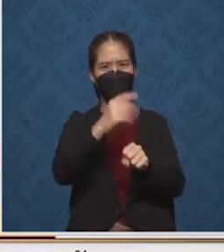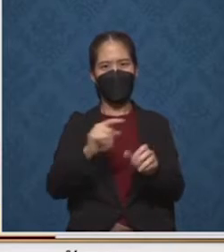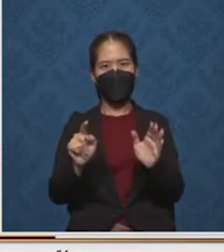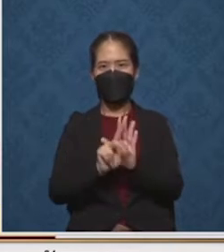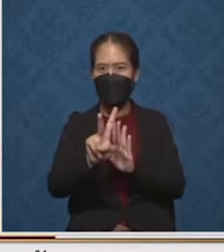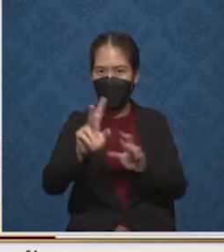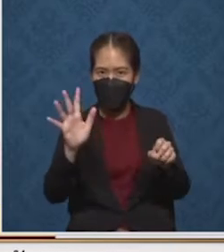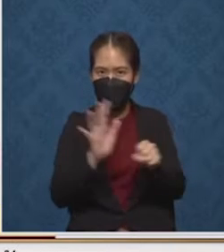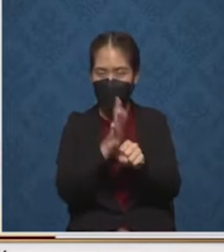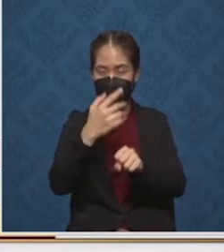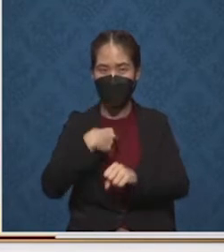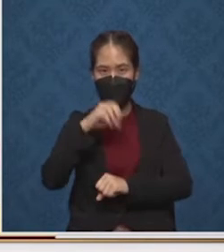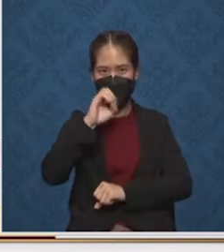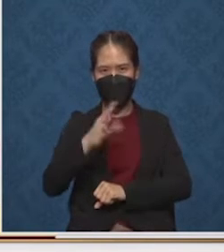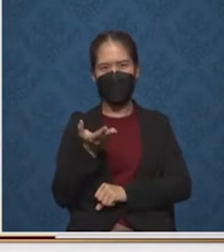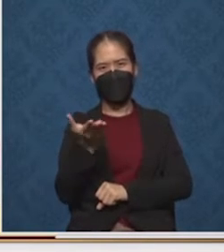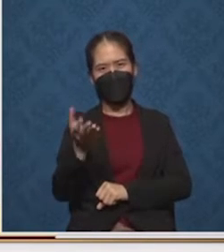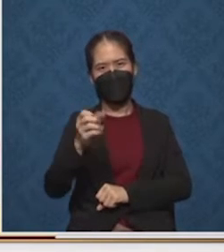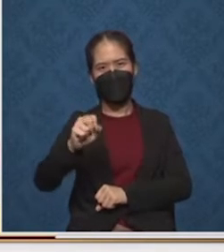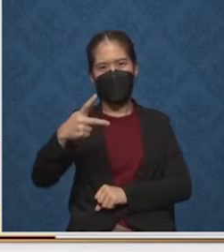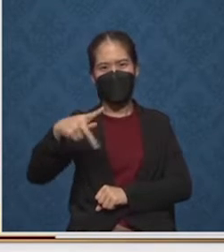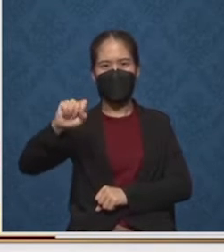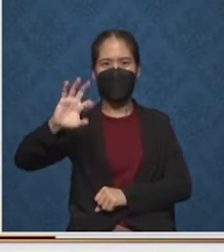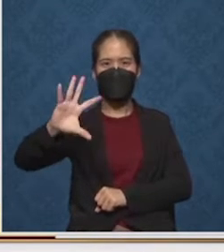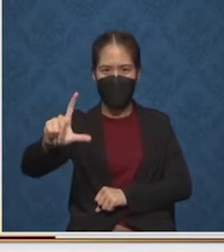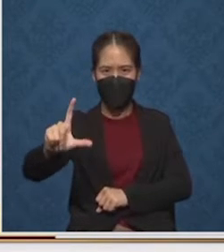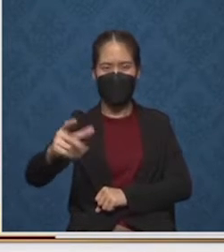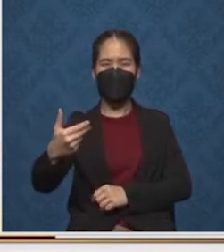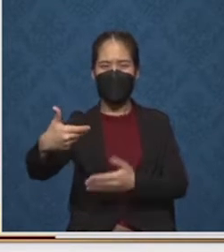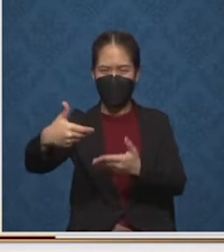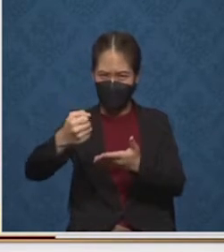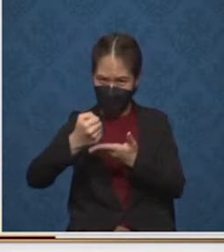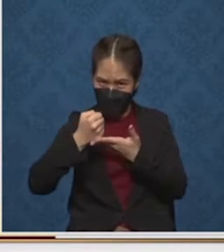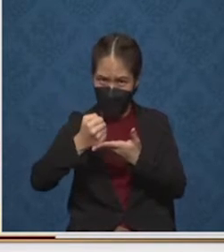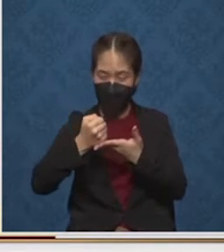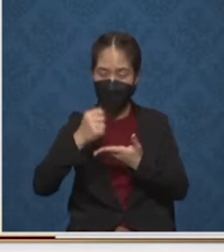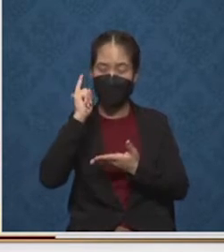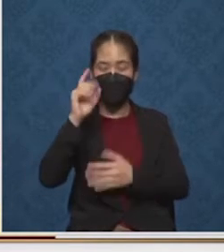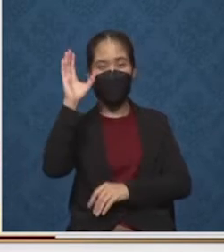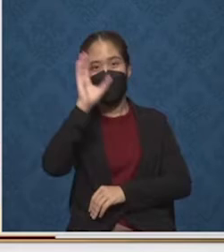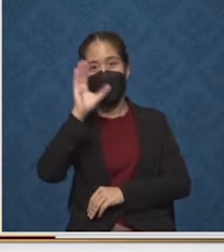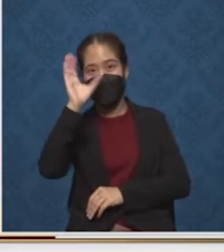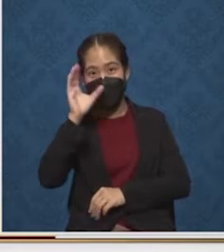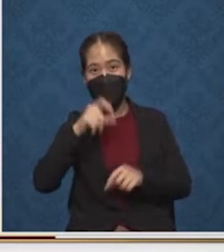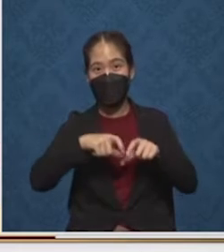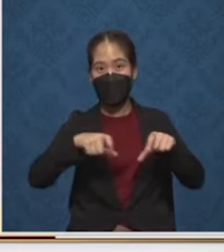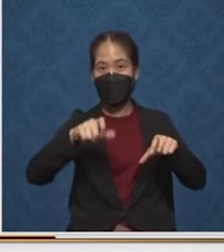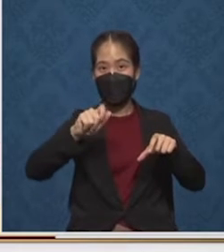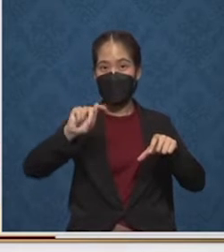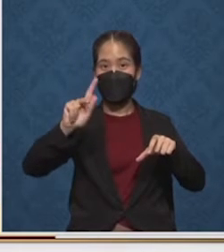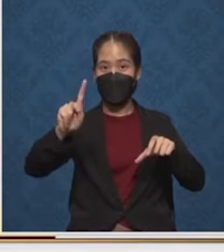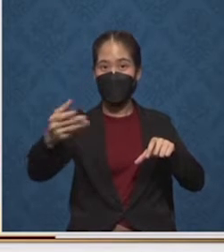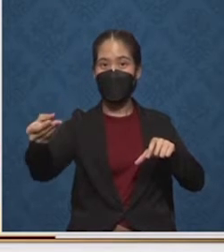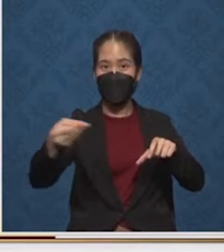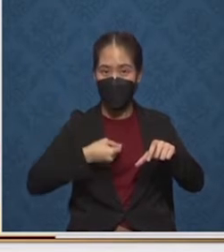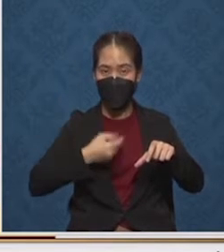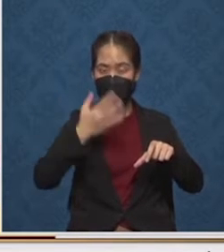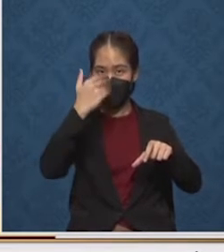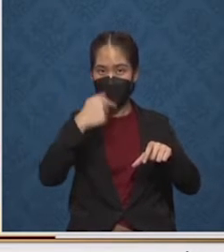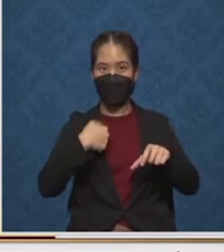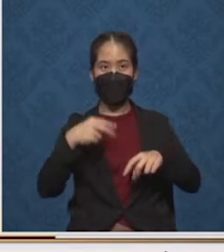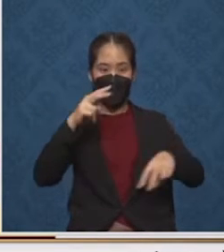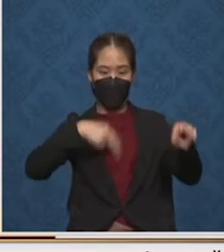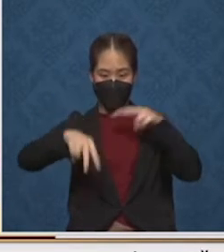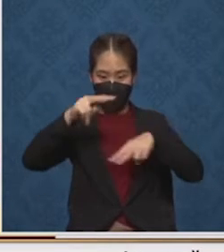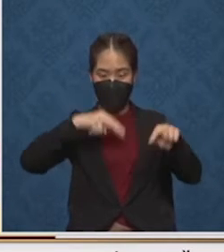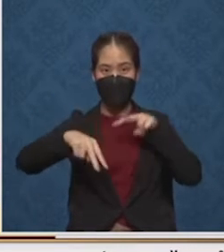ไม่พอเขาก็เลยบอกว่าสอบช่วยนะช่วยหาชุดตัวที่หน่อยและก็เขาจะเอามาตรวจให้